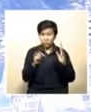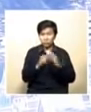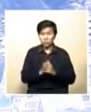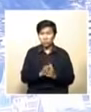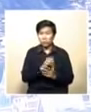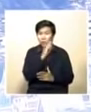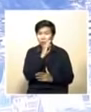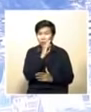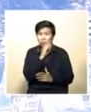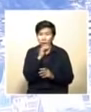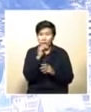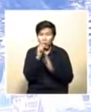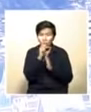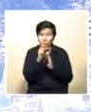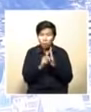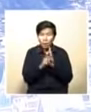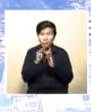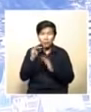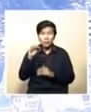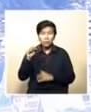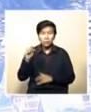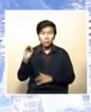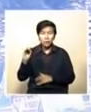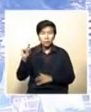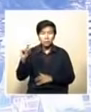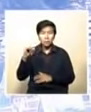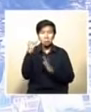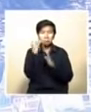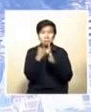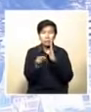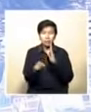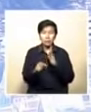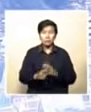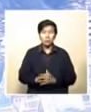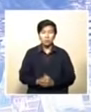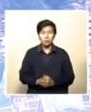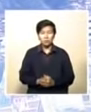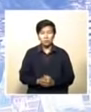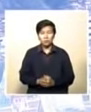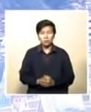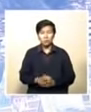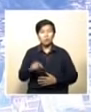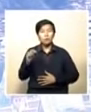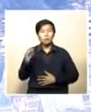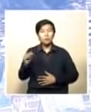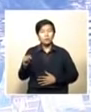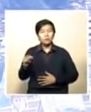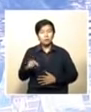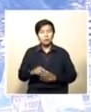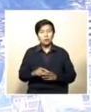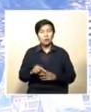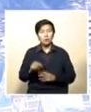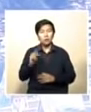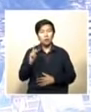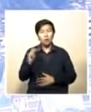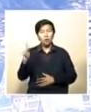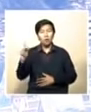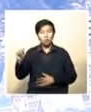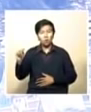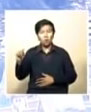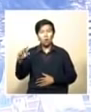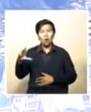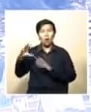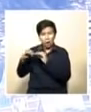รงนี้ถ้ากกต.ถามมารัฐบาลก็พร้อมที่จะตอบว่าสถานการณ์โควิดเป็นเหตุจำเป็น